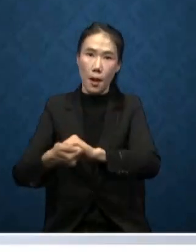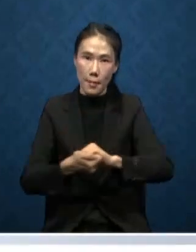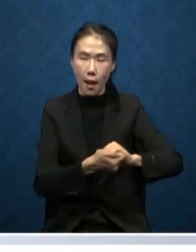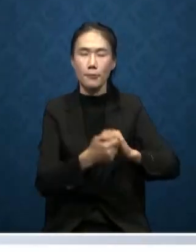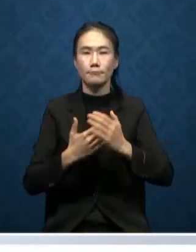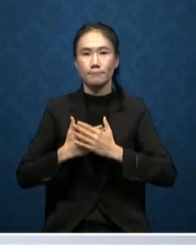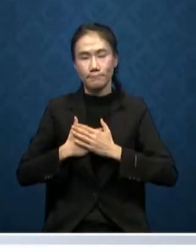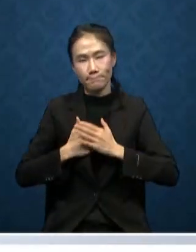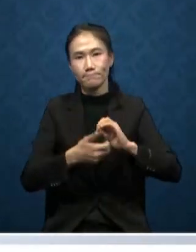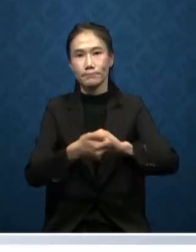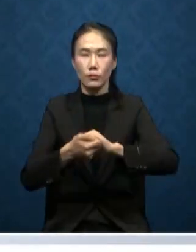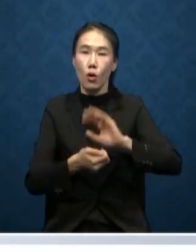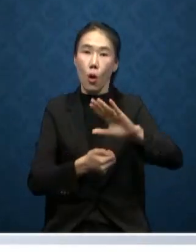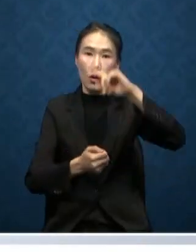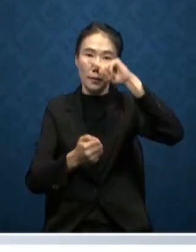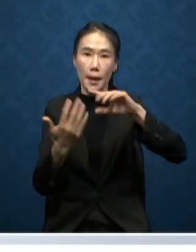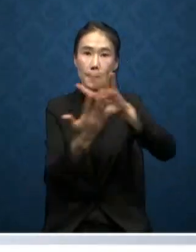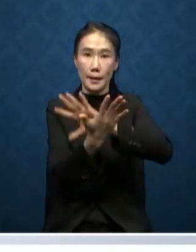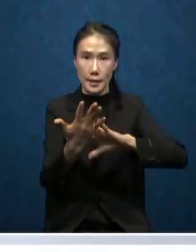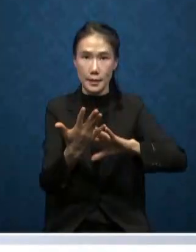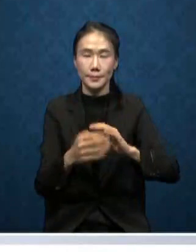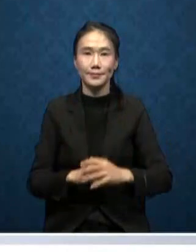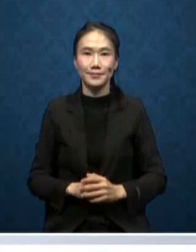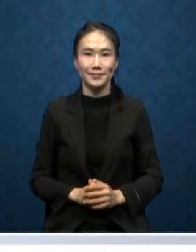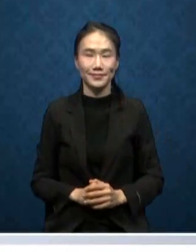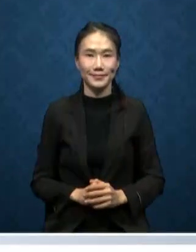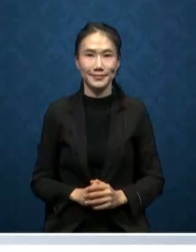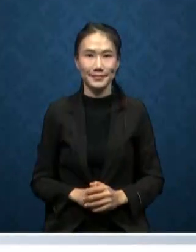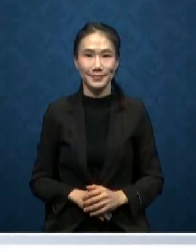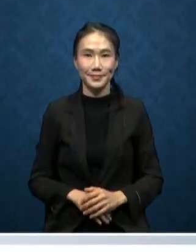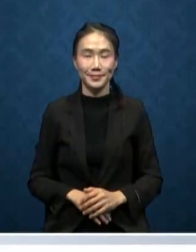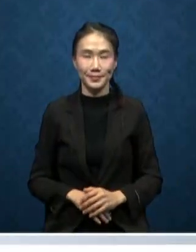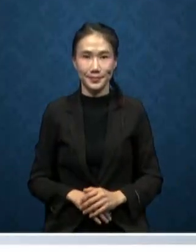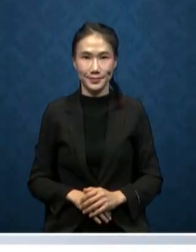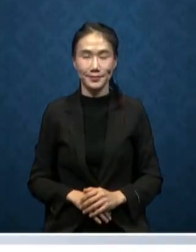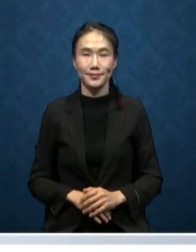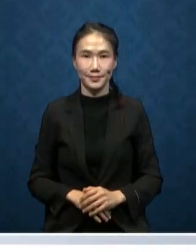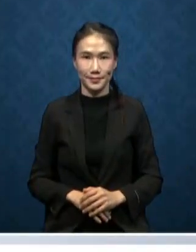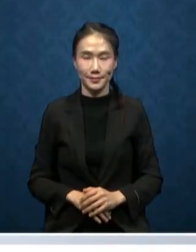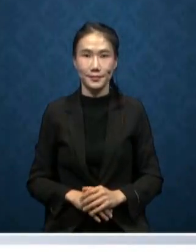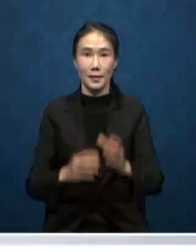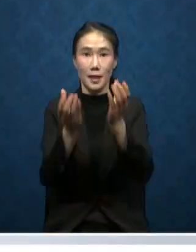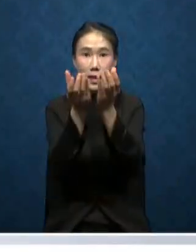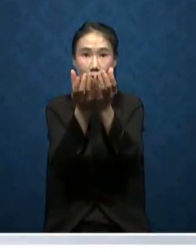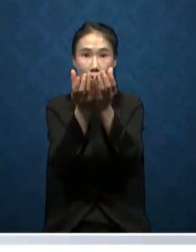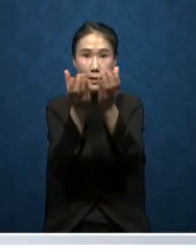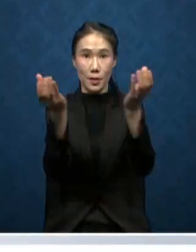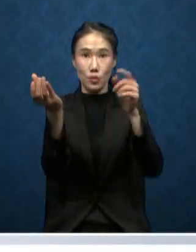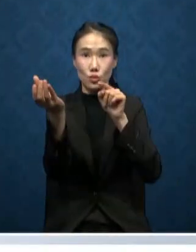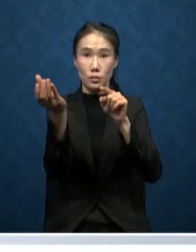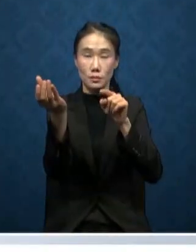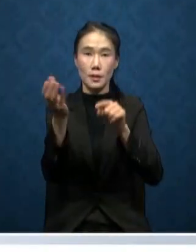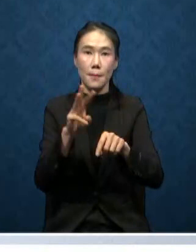ดองของคนในชาติดังนี้ตามรัฐธรรมนูญแห่งราชอาณาจักรไทย